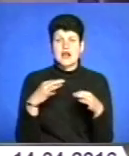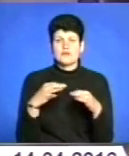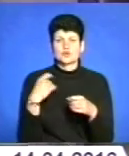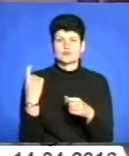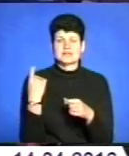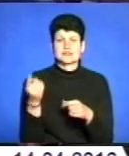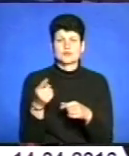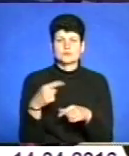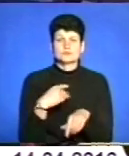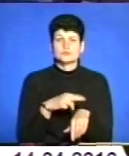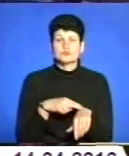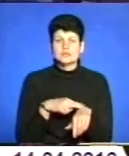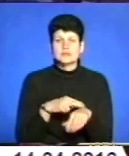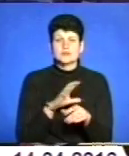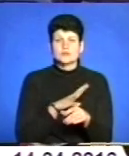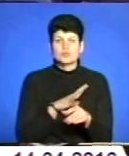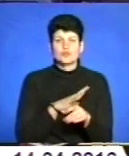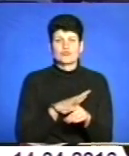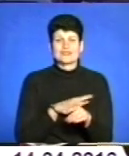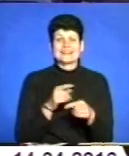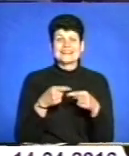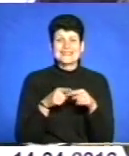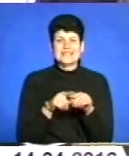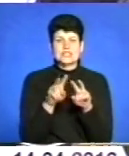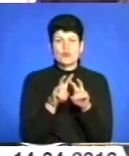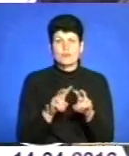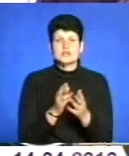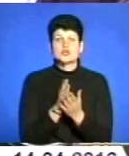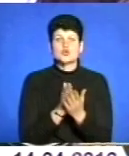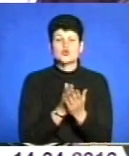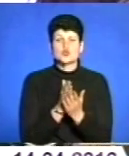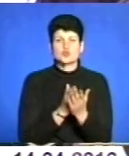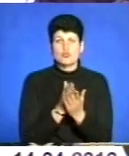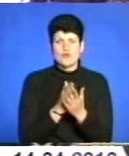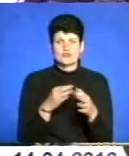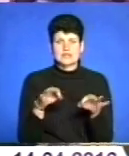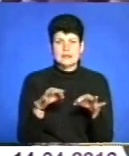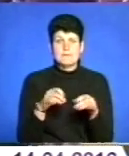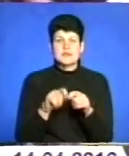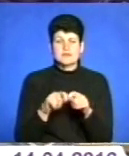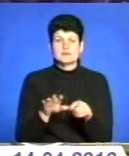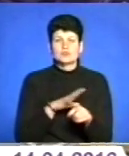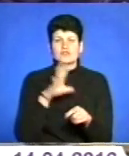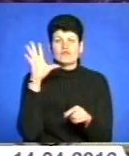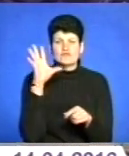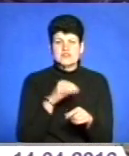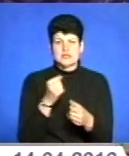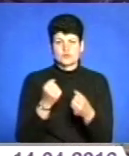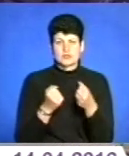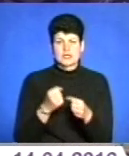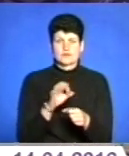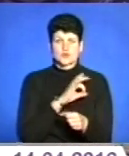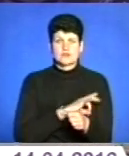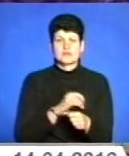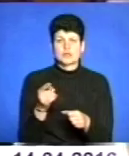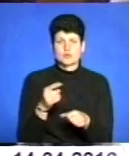поліції Тернопільщини відбувся черговий сезонний технічний огляд службового транспорту. Перевірку пройшли всі автомобілі, які використовують для роботи